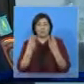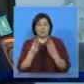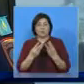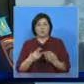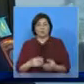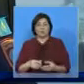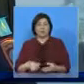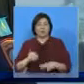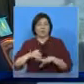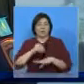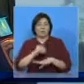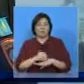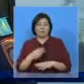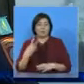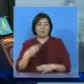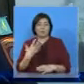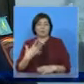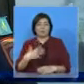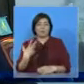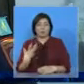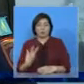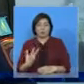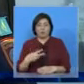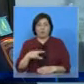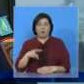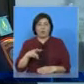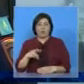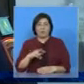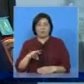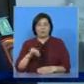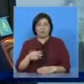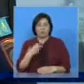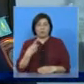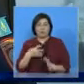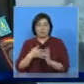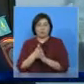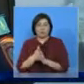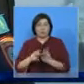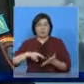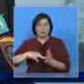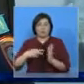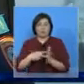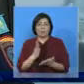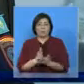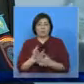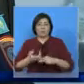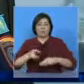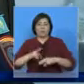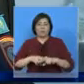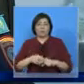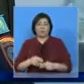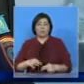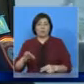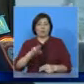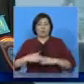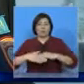жергілікті әкімдіктермен 253 миллионнан астам теңге бөлу көзделіп отыр. Сонымен қатар облыс